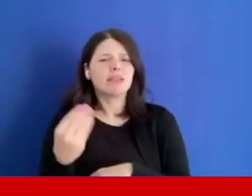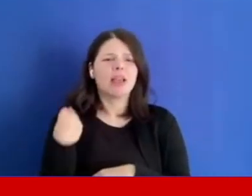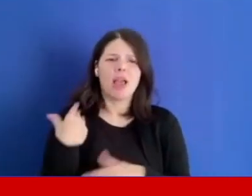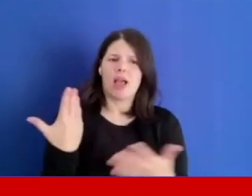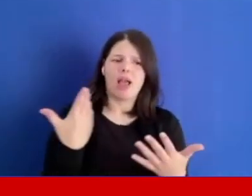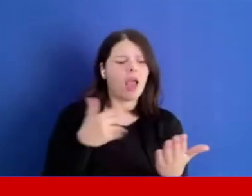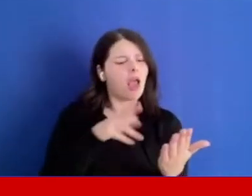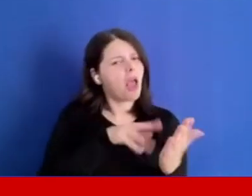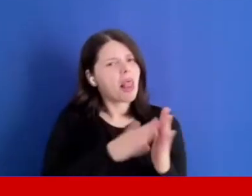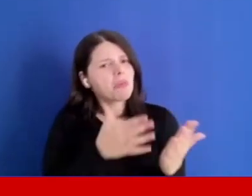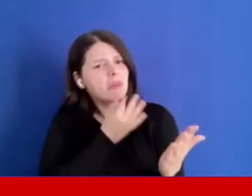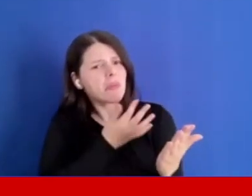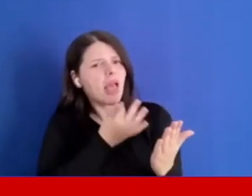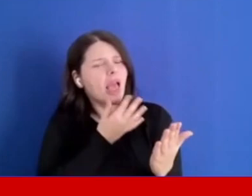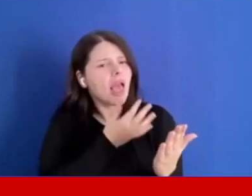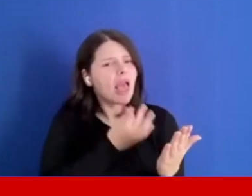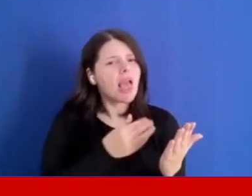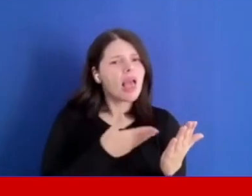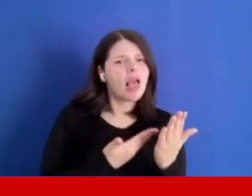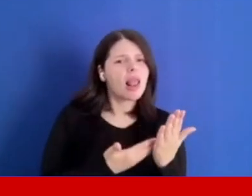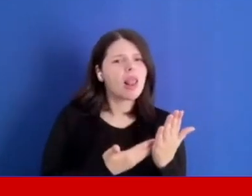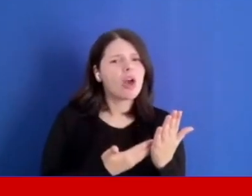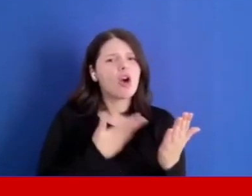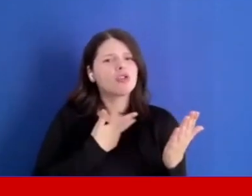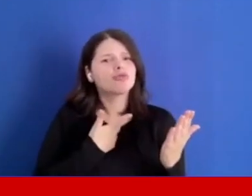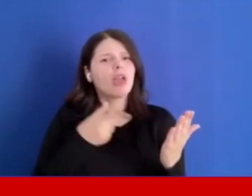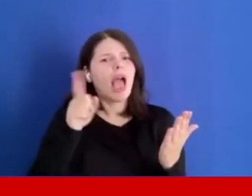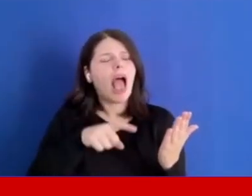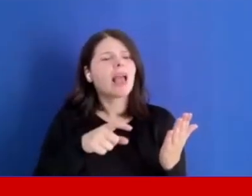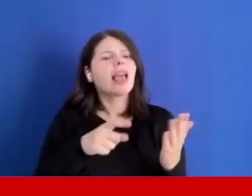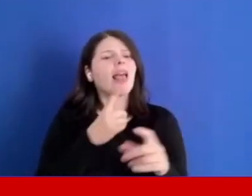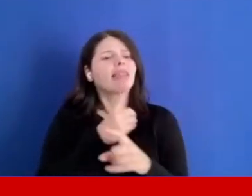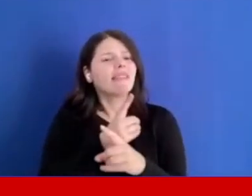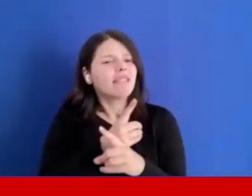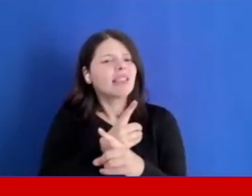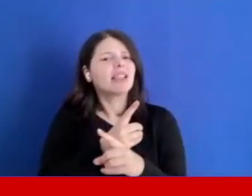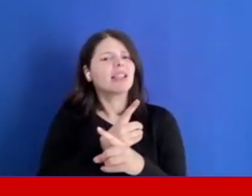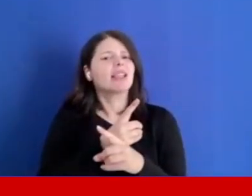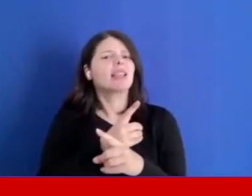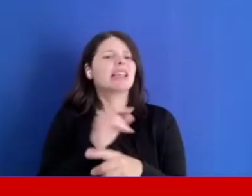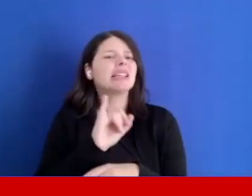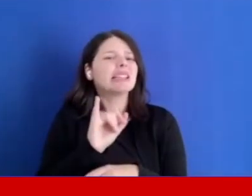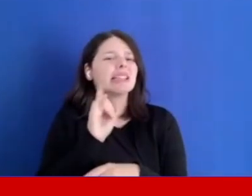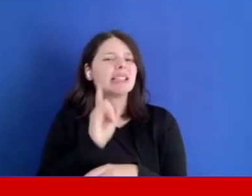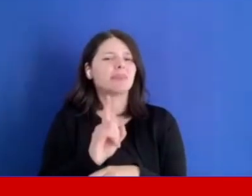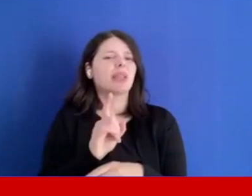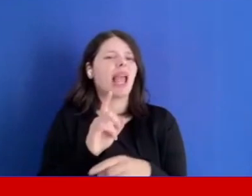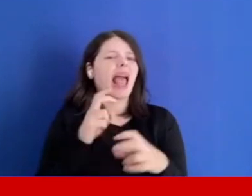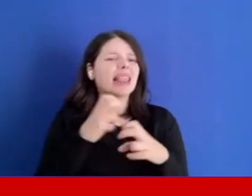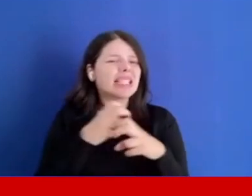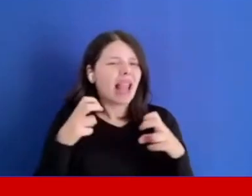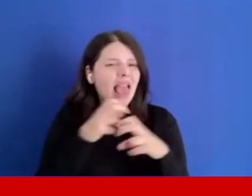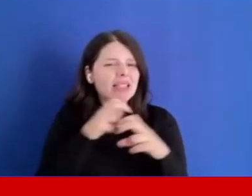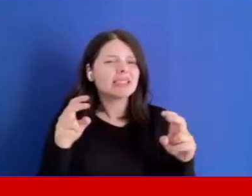libro, perché noi avevamo già fatto un formato accessibile anche a loro, alle persone con dislessiche, abbiamo fatto